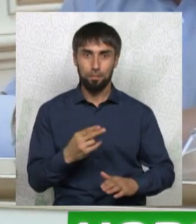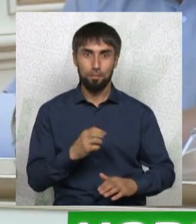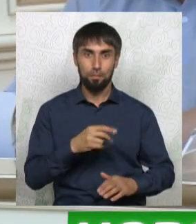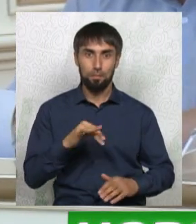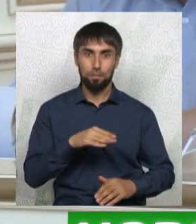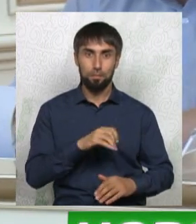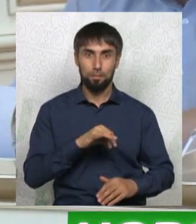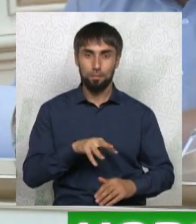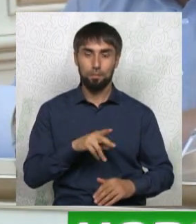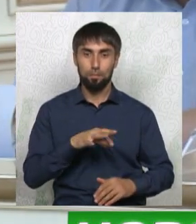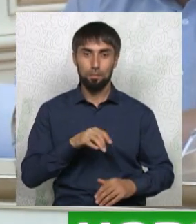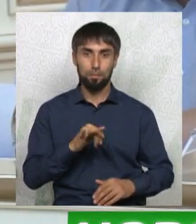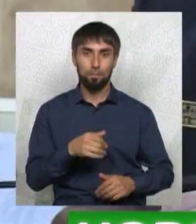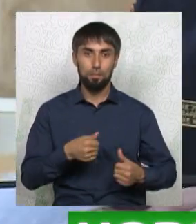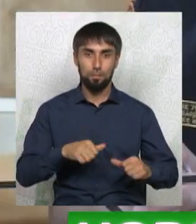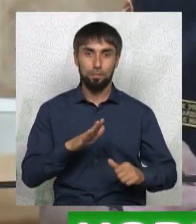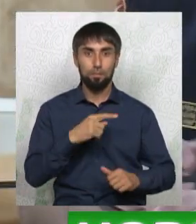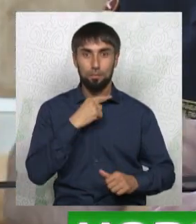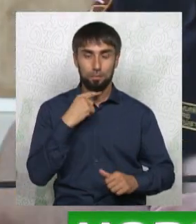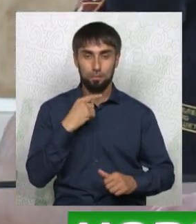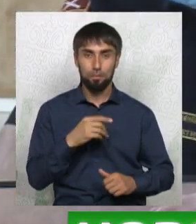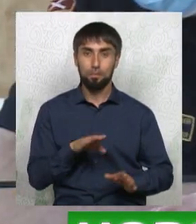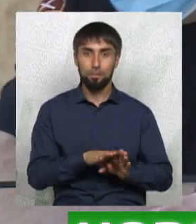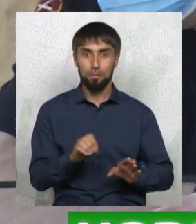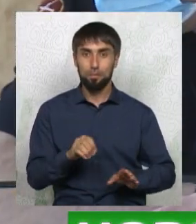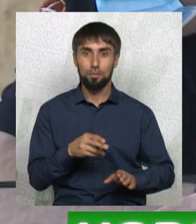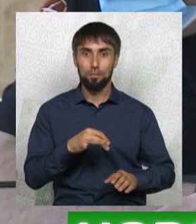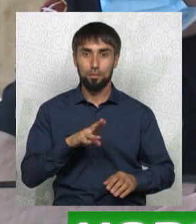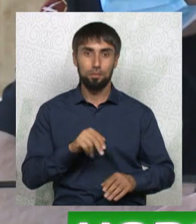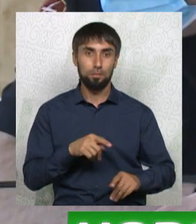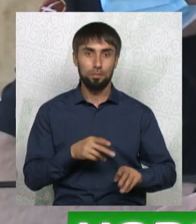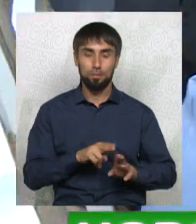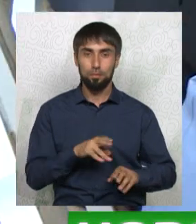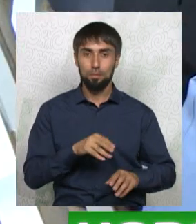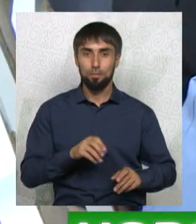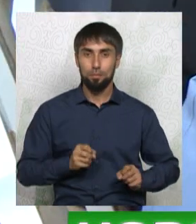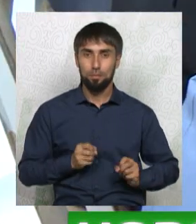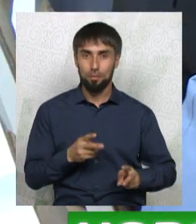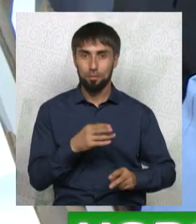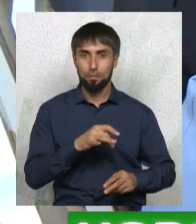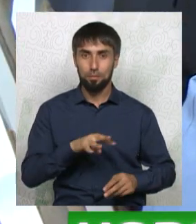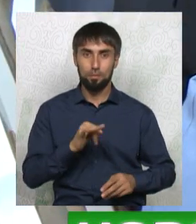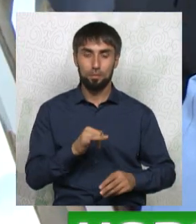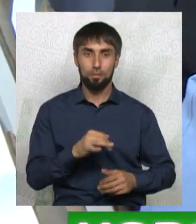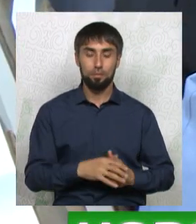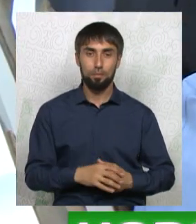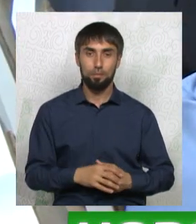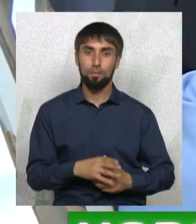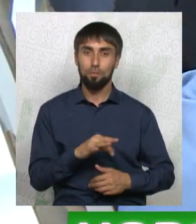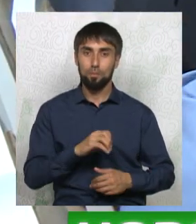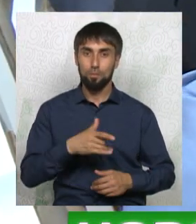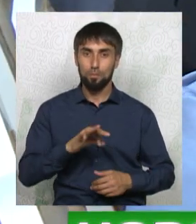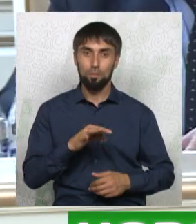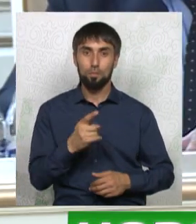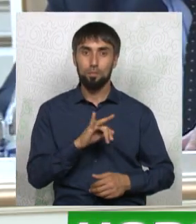антитеррористического комитета и комиссии в ингушетии а также профилактика терроризма на территории муниципальных образований региона кроме того